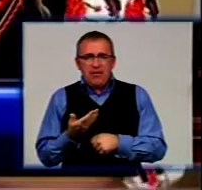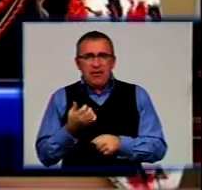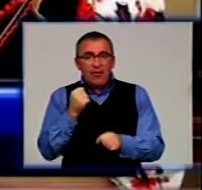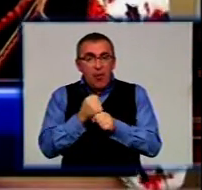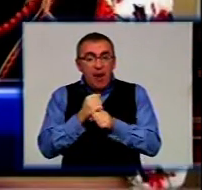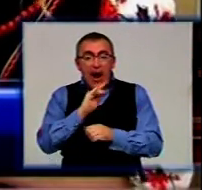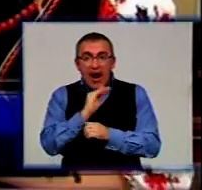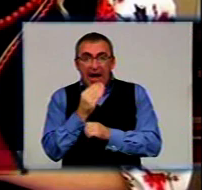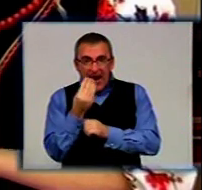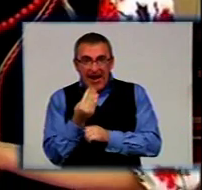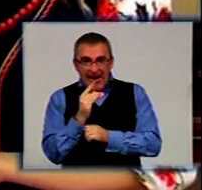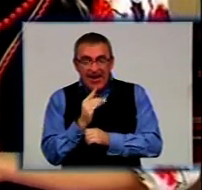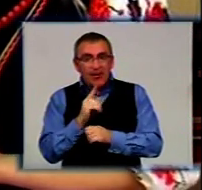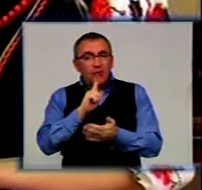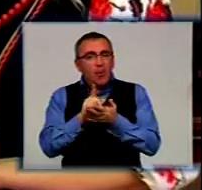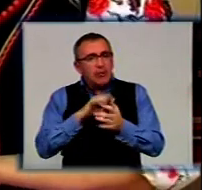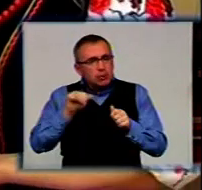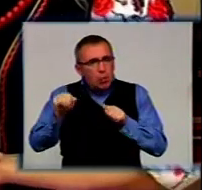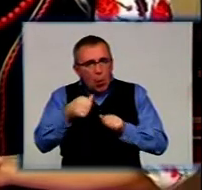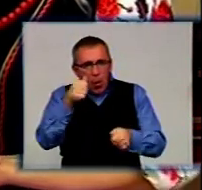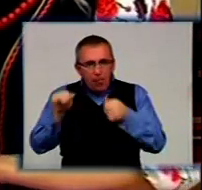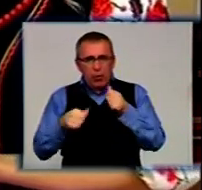Роблячи ляльку, ти повинен бути і скульптором,